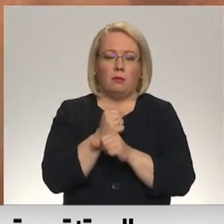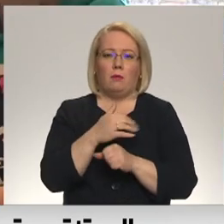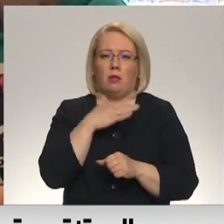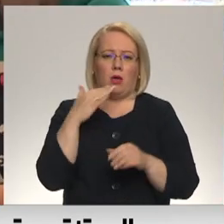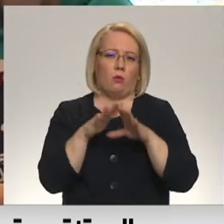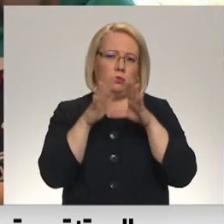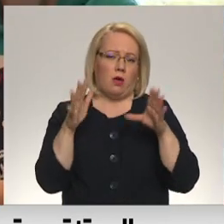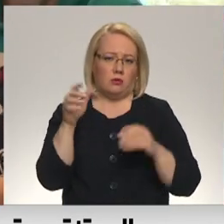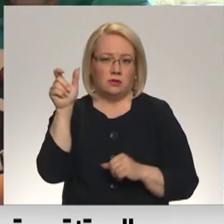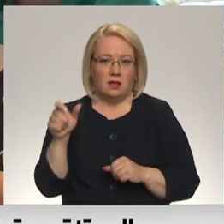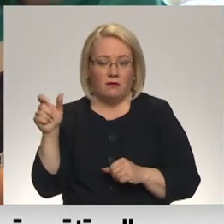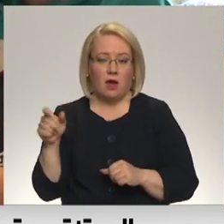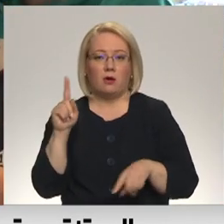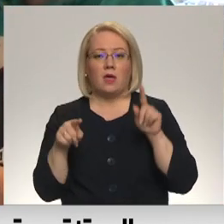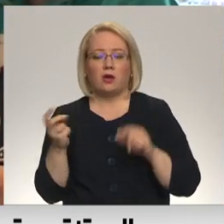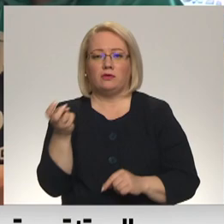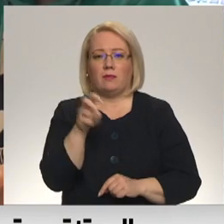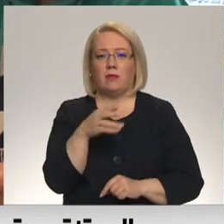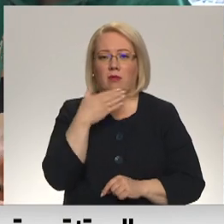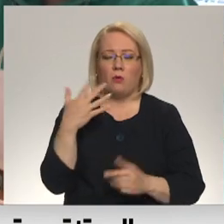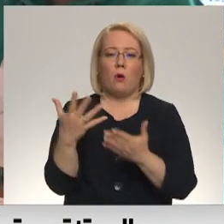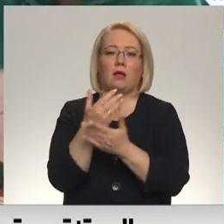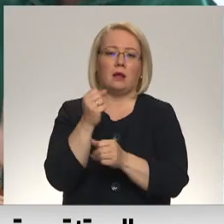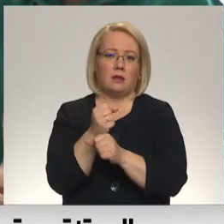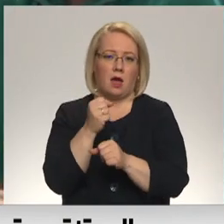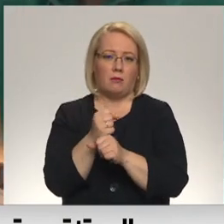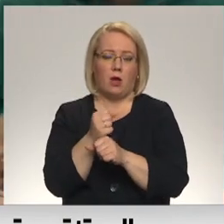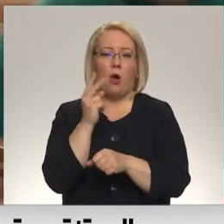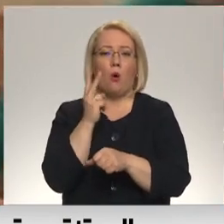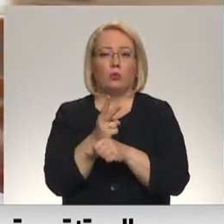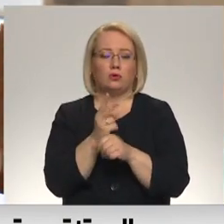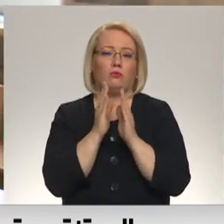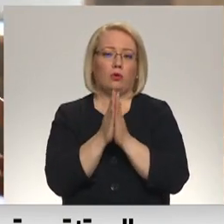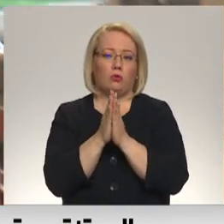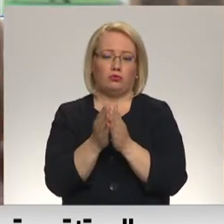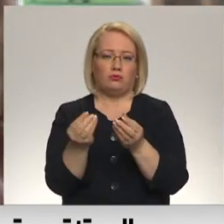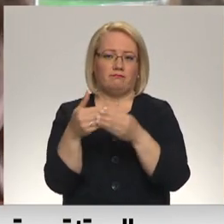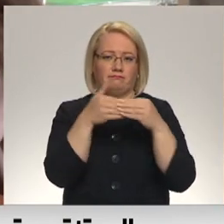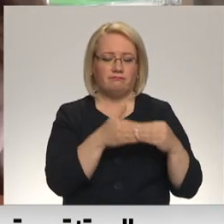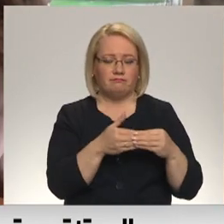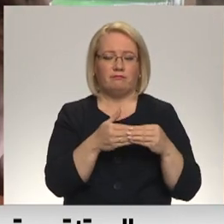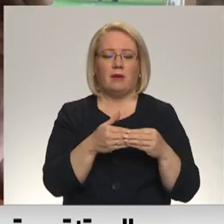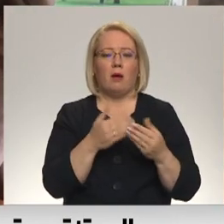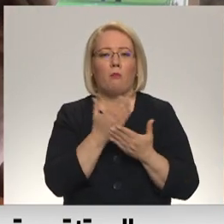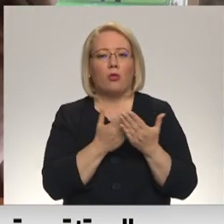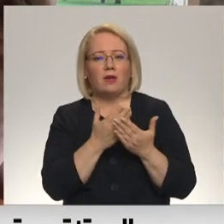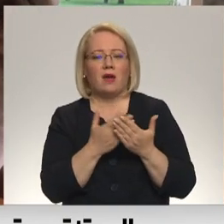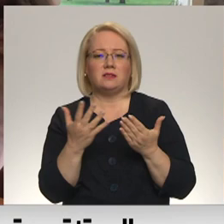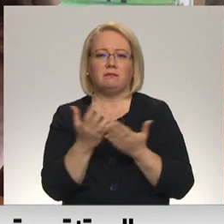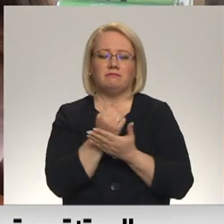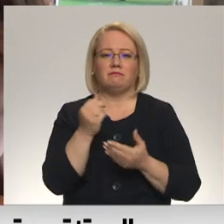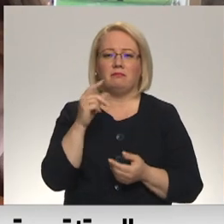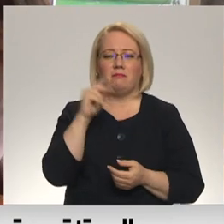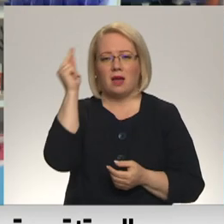daudz. Daži nesot ieradušies, jo atraduši darbu, bet uzdevums palūguši atnest. Motivācija apgūt latviešu valodu atnākušajiem